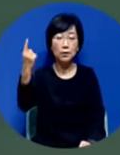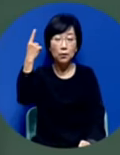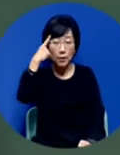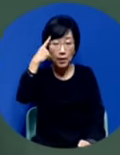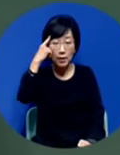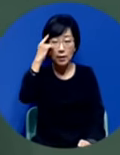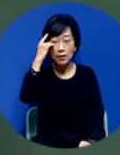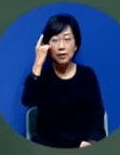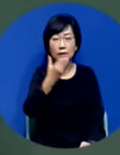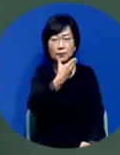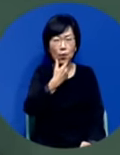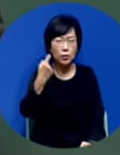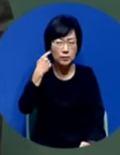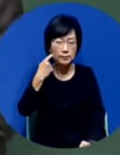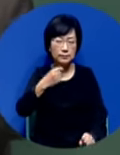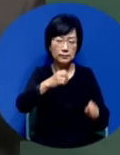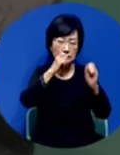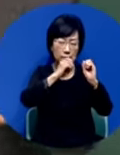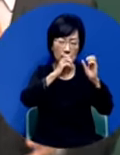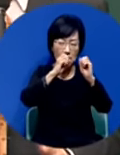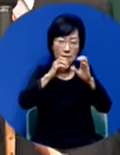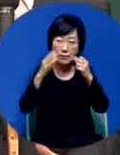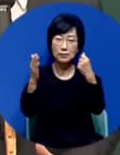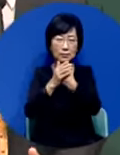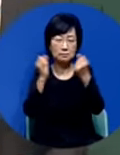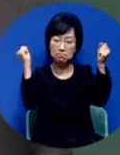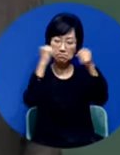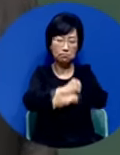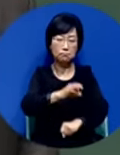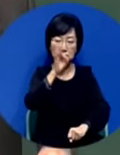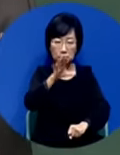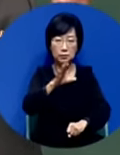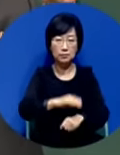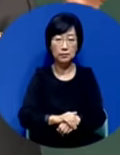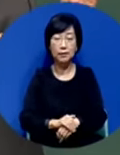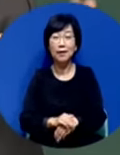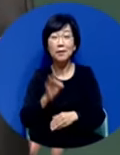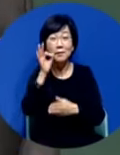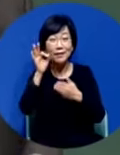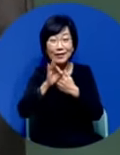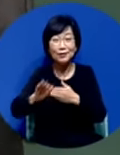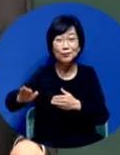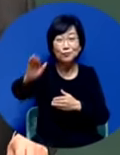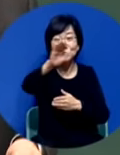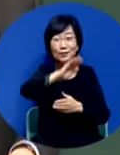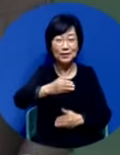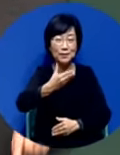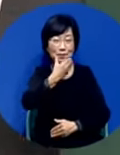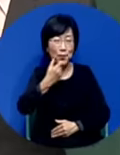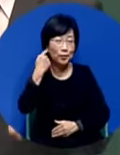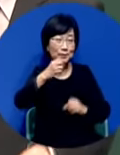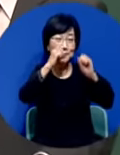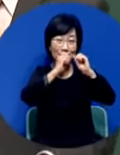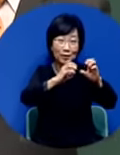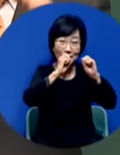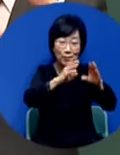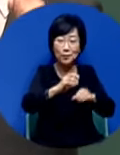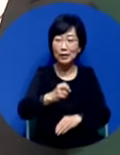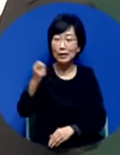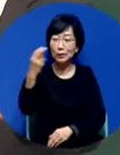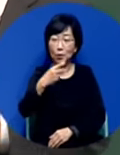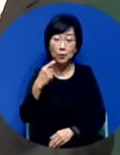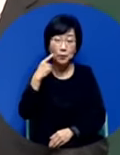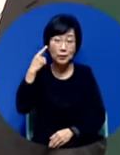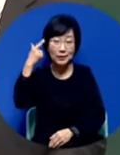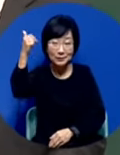사람. 因为他们是传达这福音的人. 정말로 우리가 복음 전한다면 지금 메시드로 목사님들 복음 전한다면 우리 교회와 여러분 교회